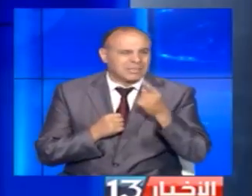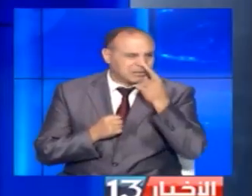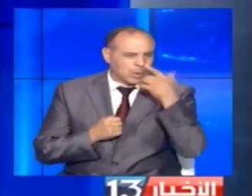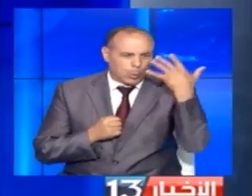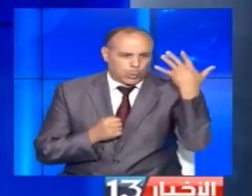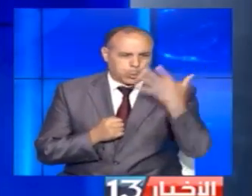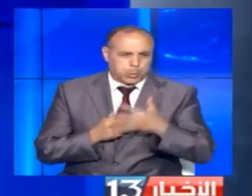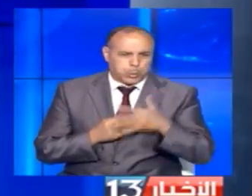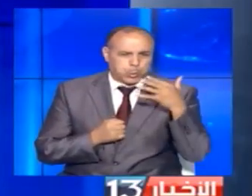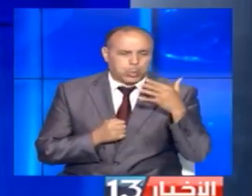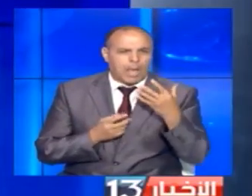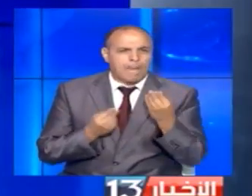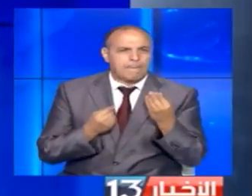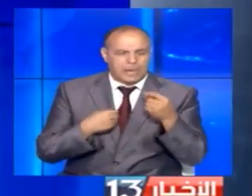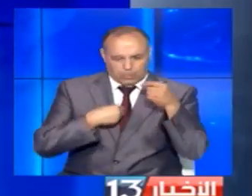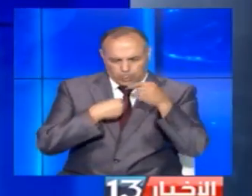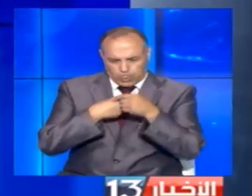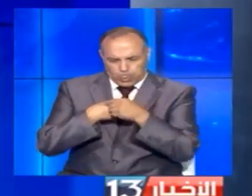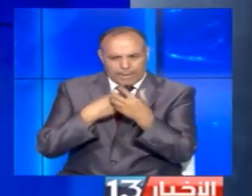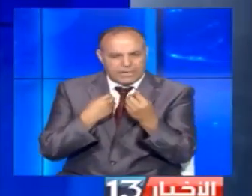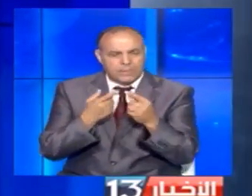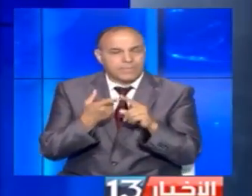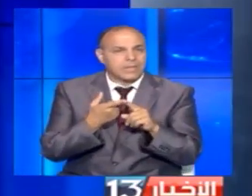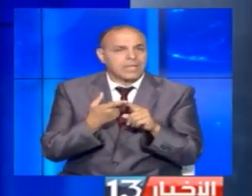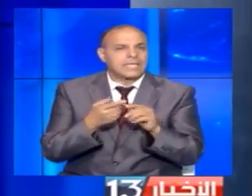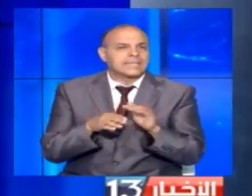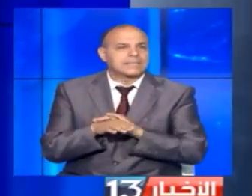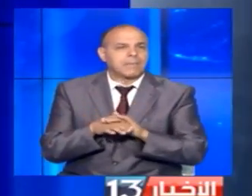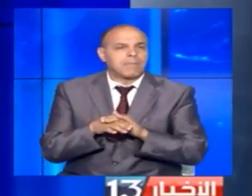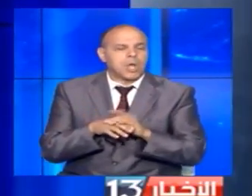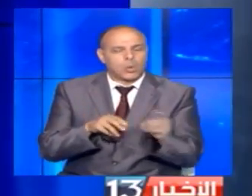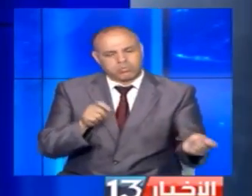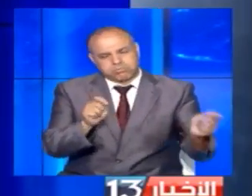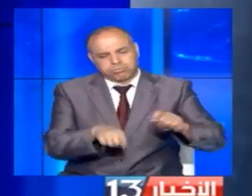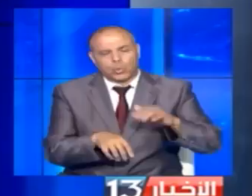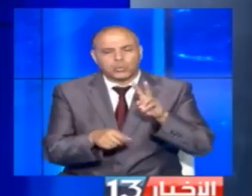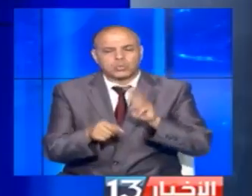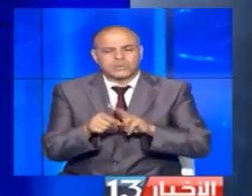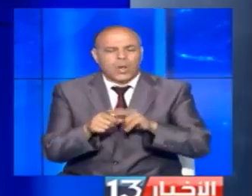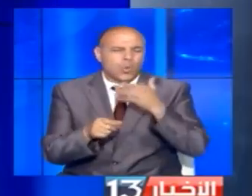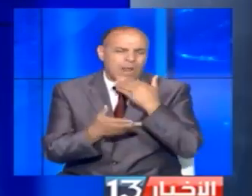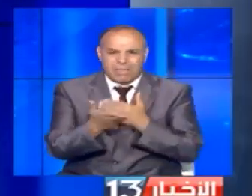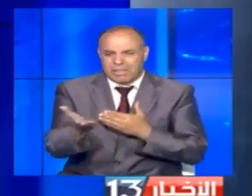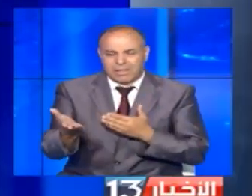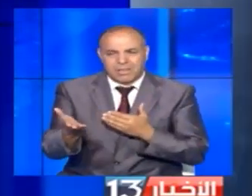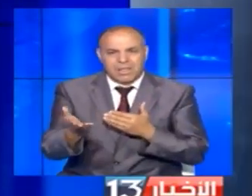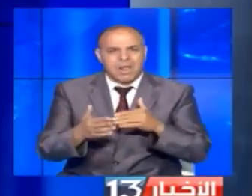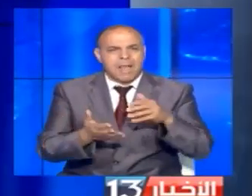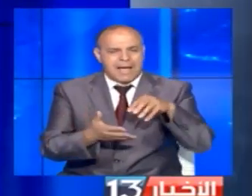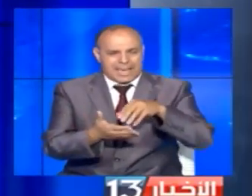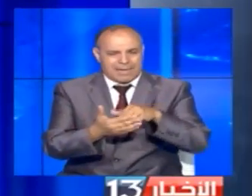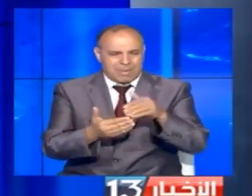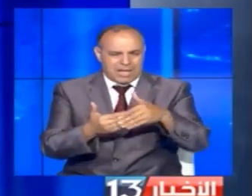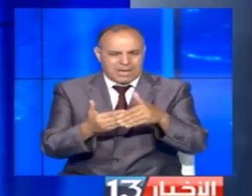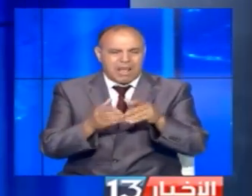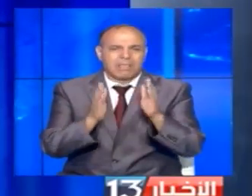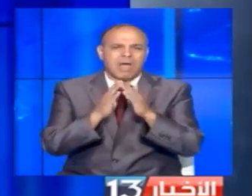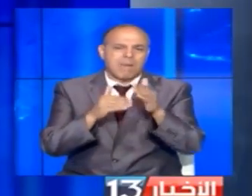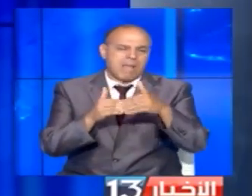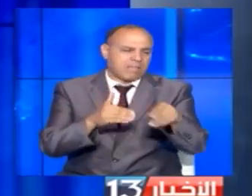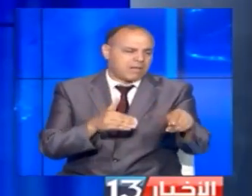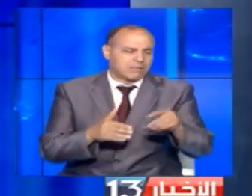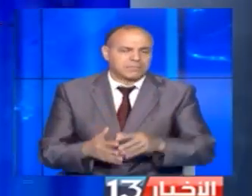روائح كريهة وتكاثر للحشرات بسبب مصب عشوائي للفضلات على مقربة من